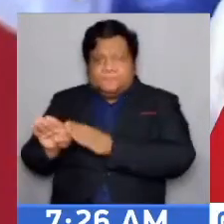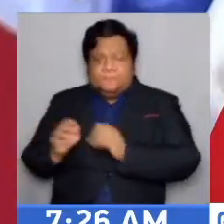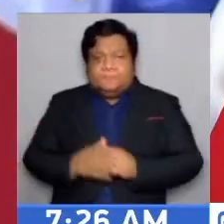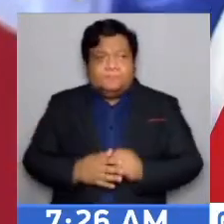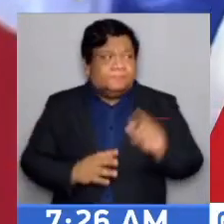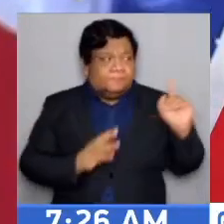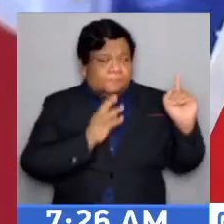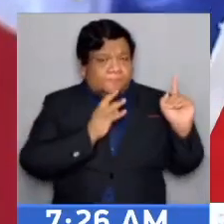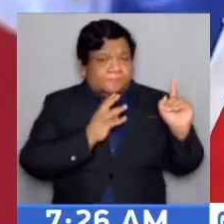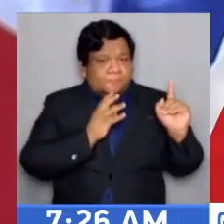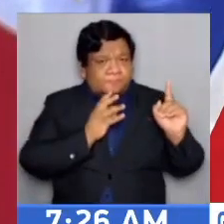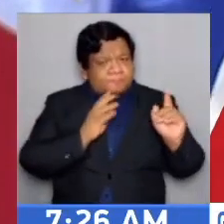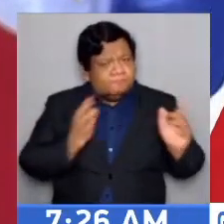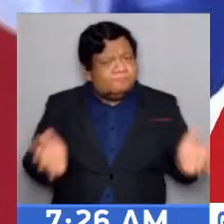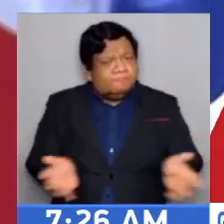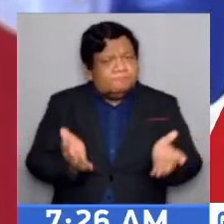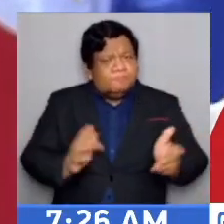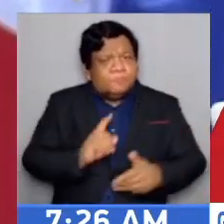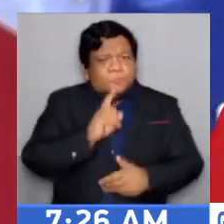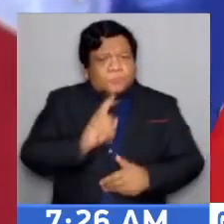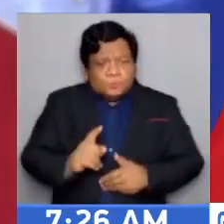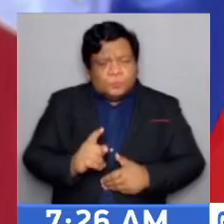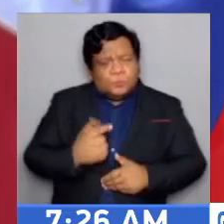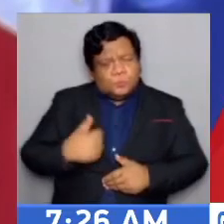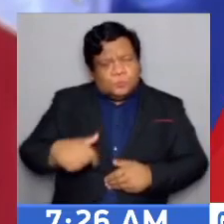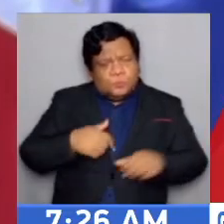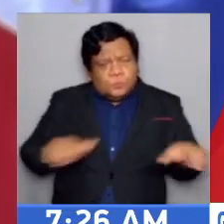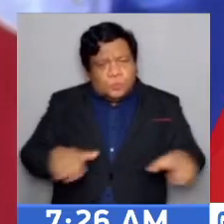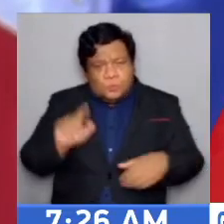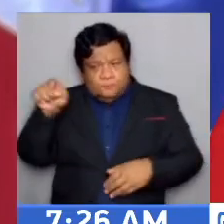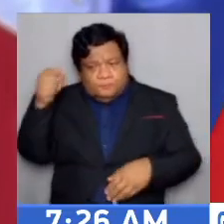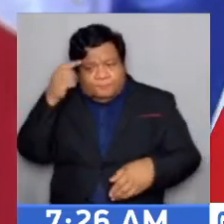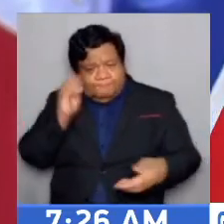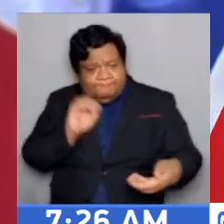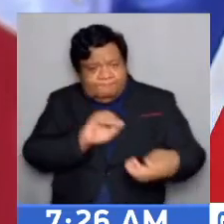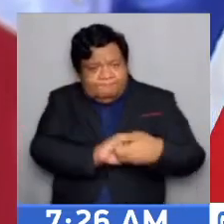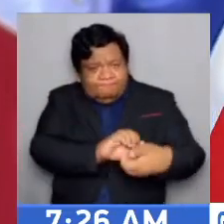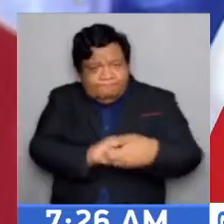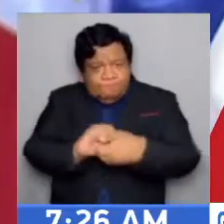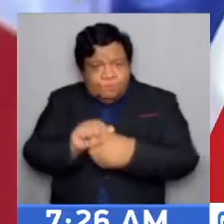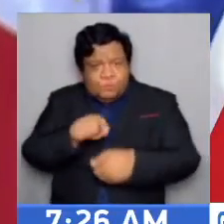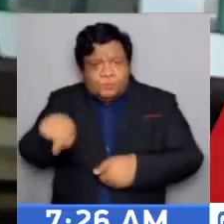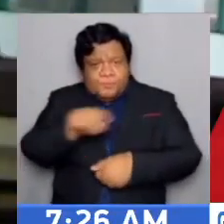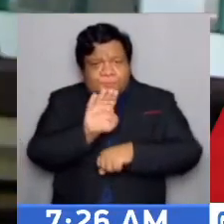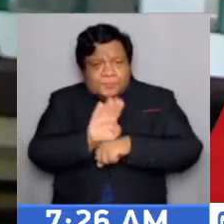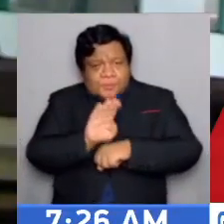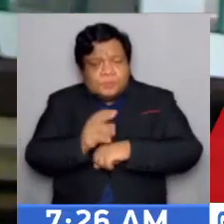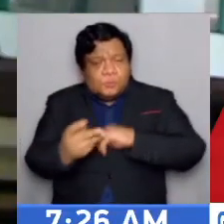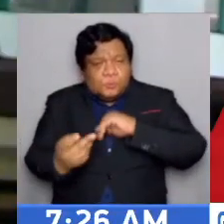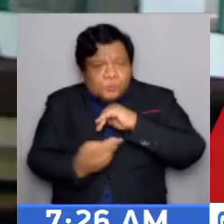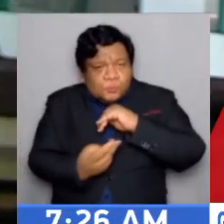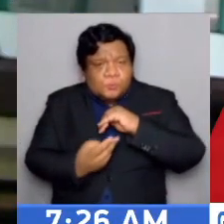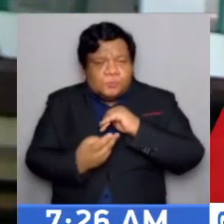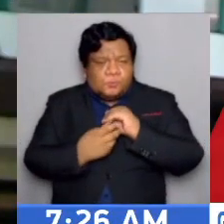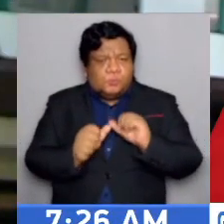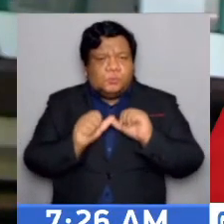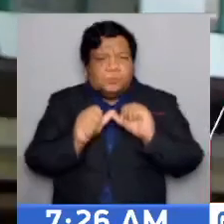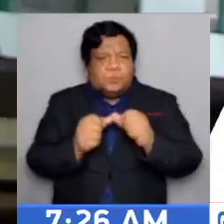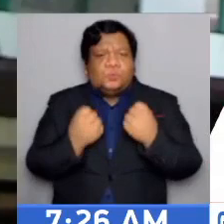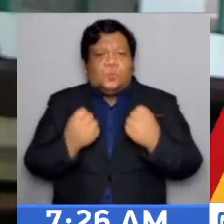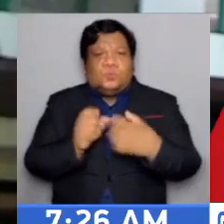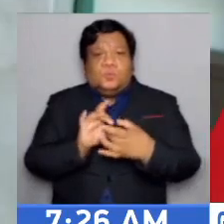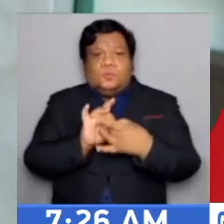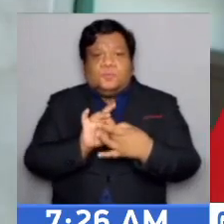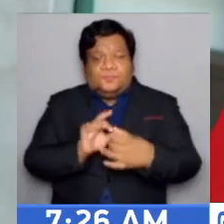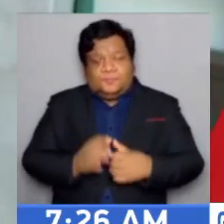strengthen our relationship of our businesses with the government, with consumers, and the general public. Samantala, sa panayam ng media, sinabi